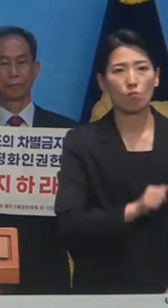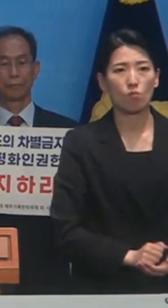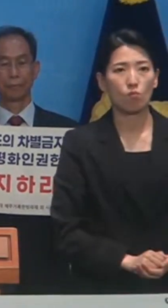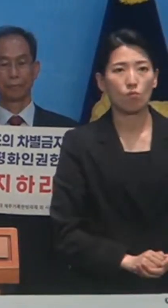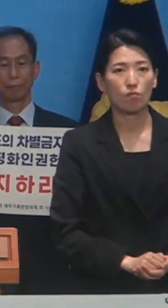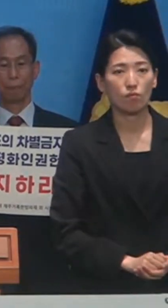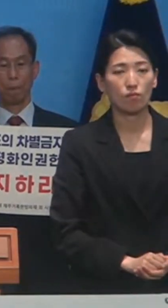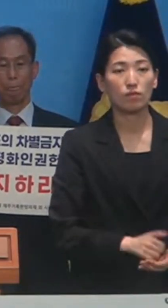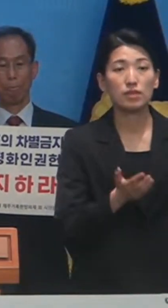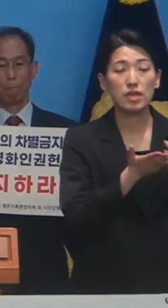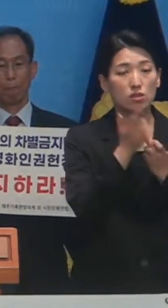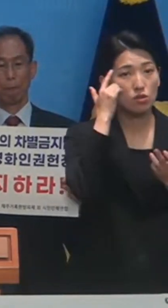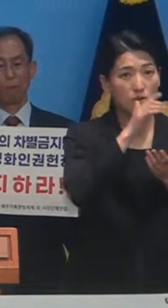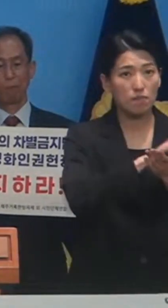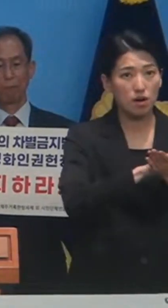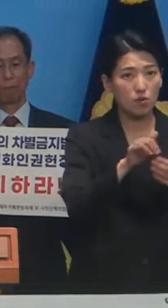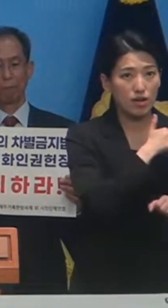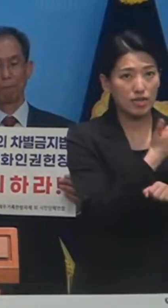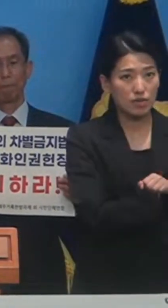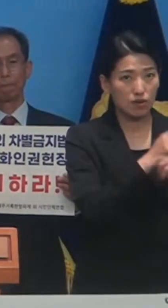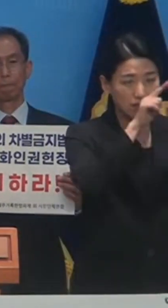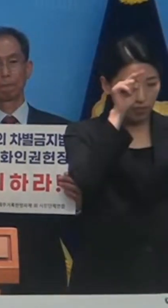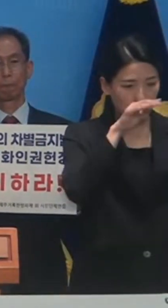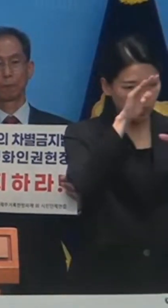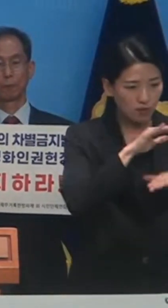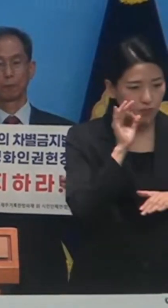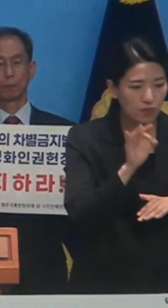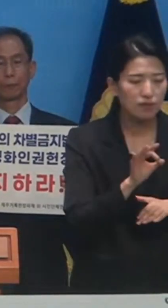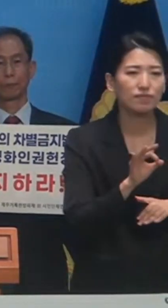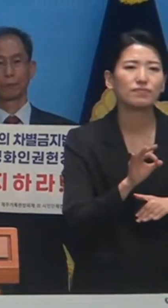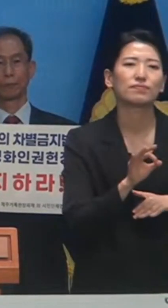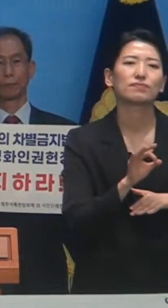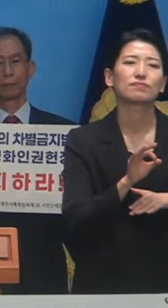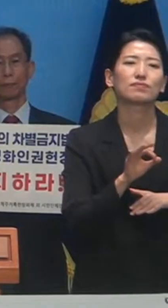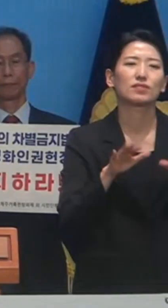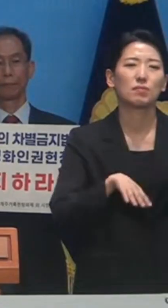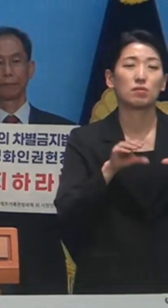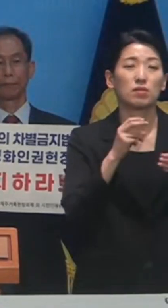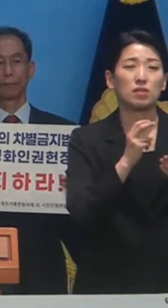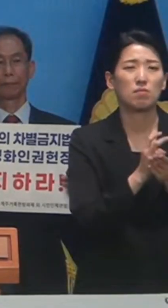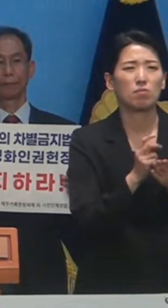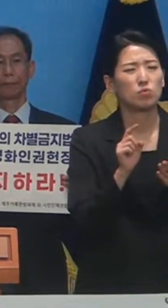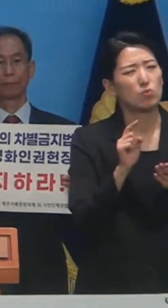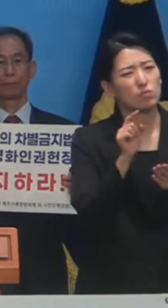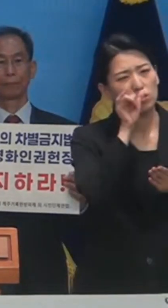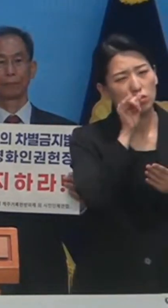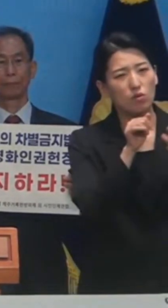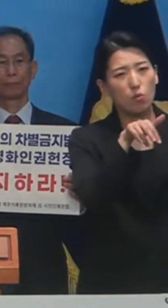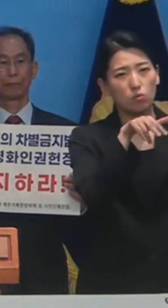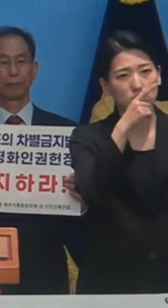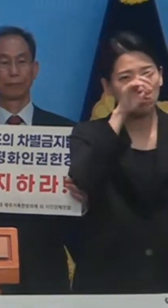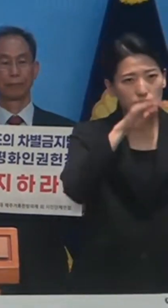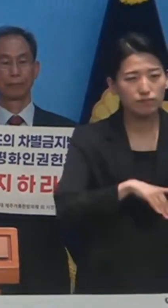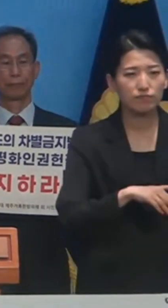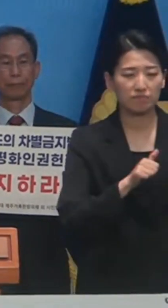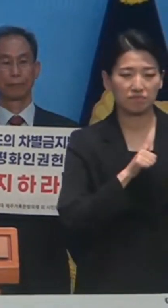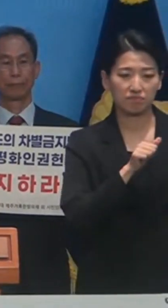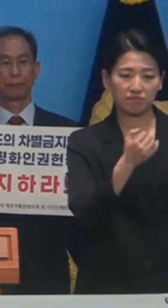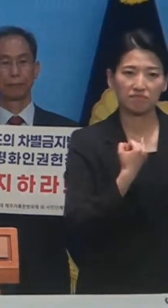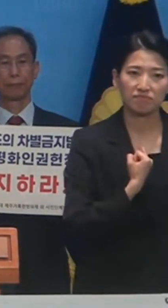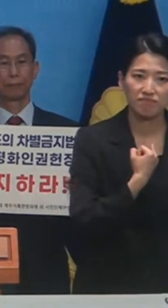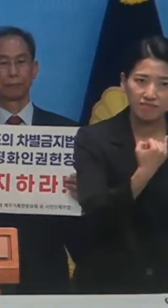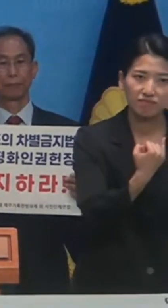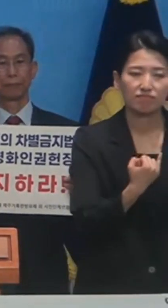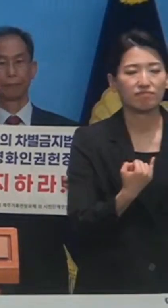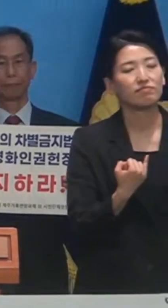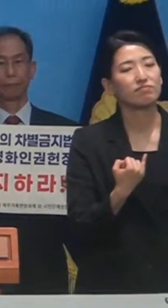제주평화인권헌장안에는 포괄적 차별금지법 독소조항이 들어있습니다. 헌장은 제2조의 성적 제한 및